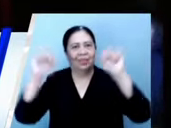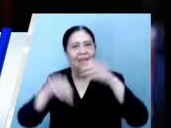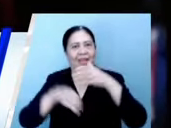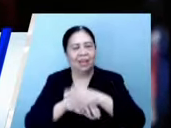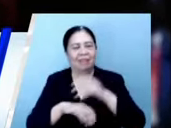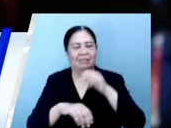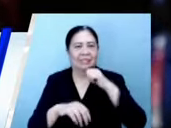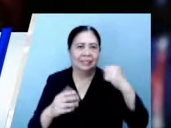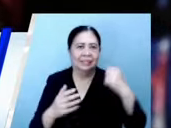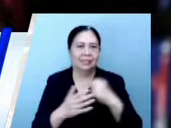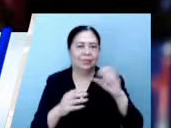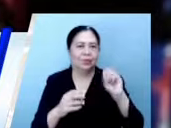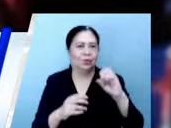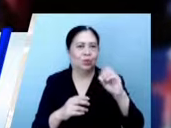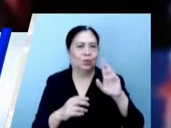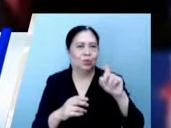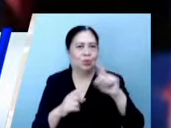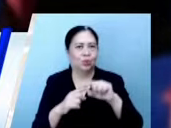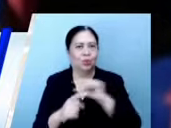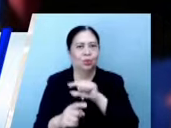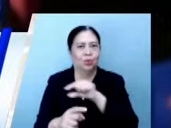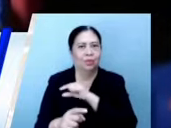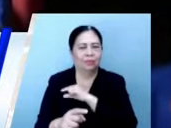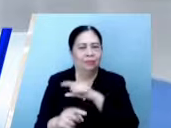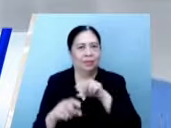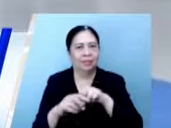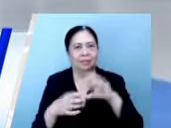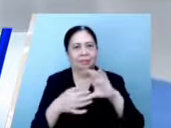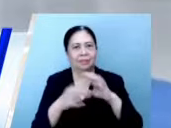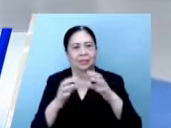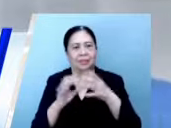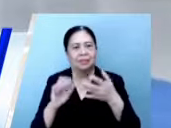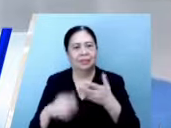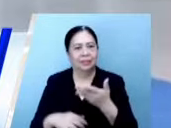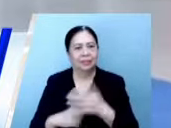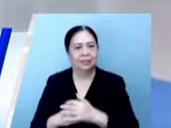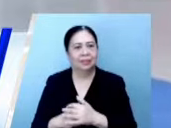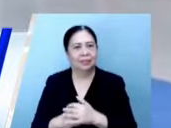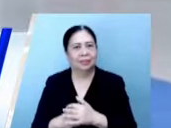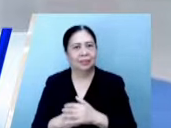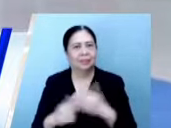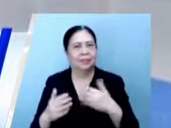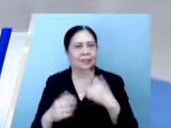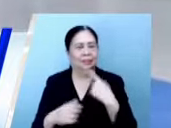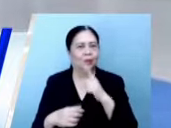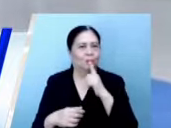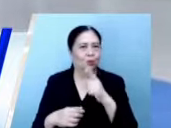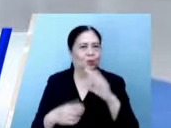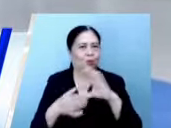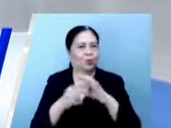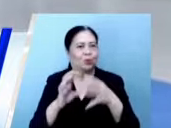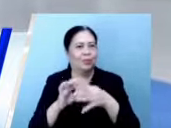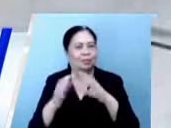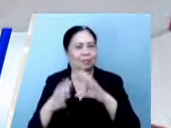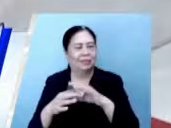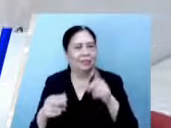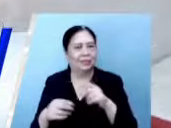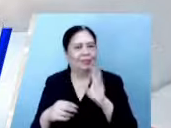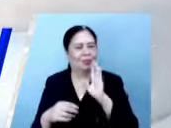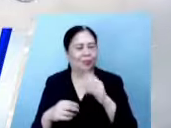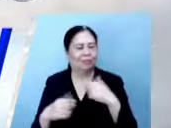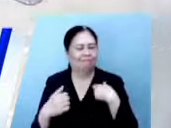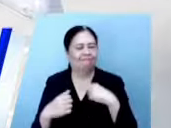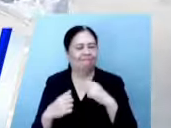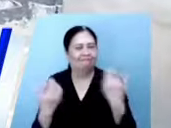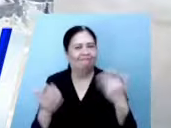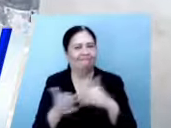ang score para mag-qualify sa Paris Olympics. Bawi ka po namin sa Olympics. Mabawi po tayo. Para